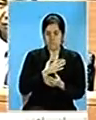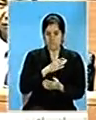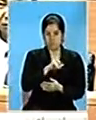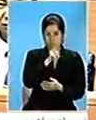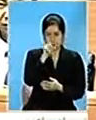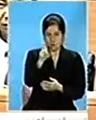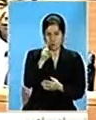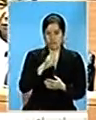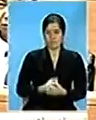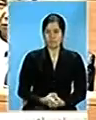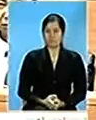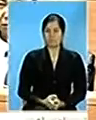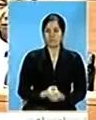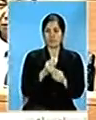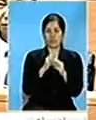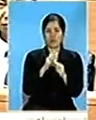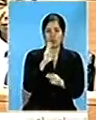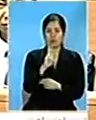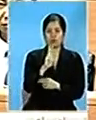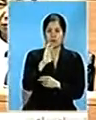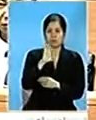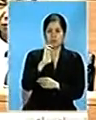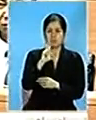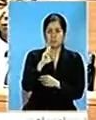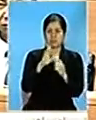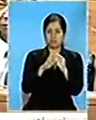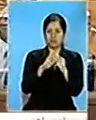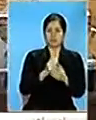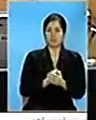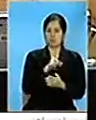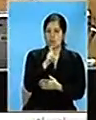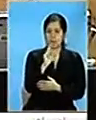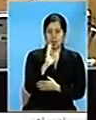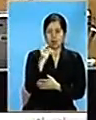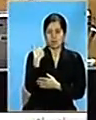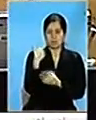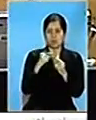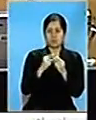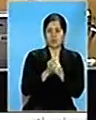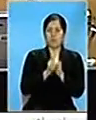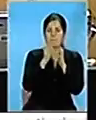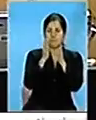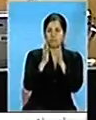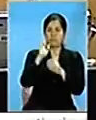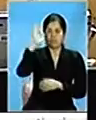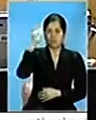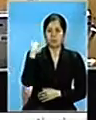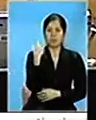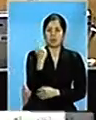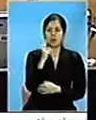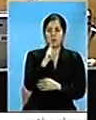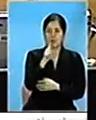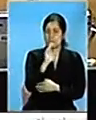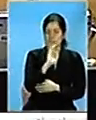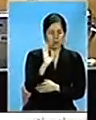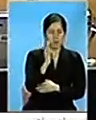ว่านายวิระกับ ท่านพิเชษฐ์ถามไม่ได้ครับท่านประท้วงได้แต่ท่านไม่ต้องถามไม่ต้องถามเดี๋ยวผมไม่ใช่